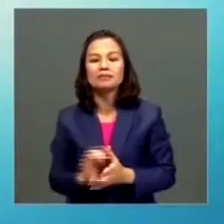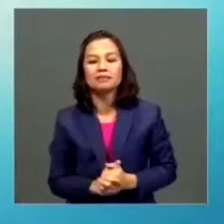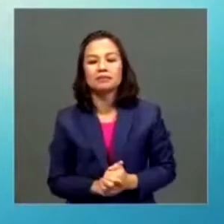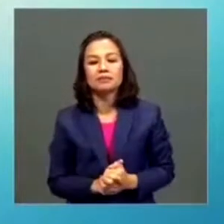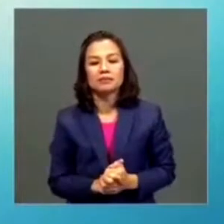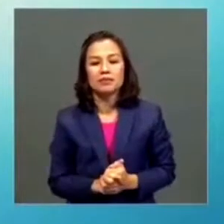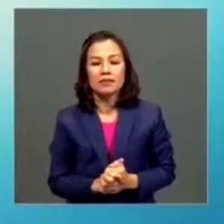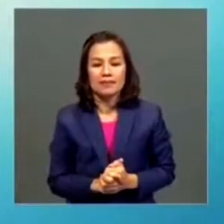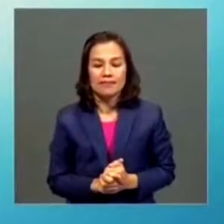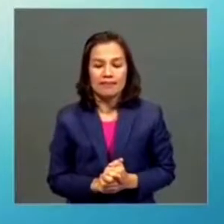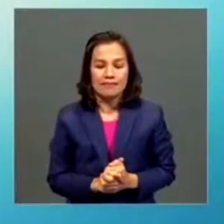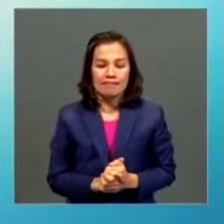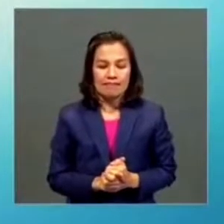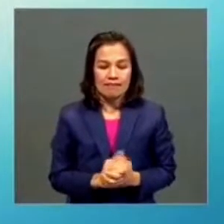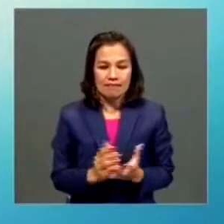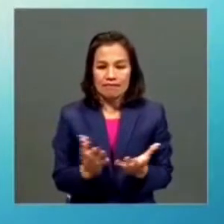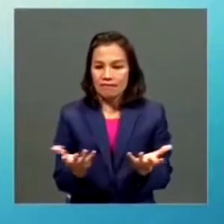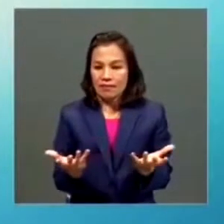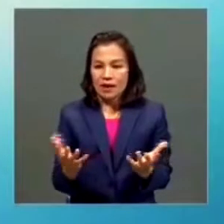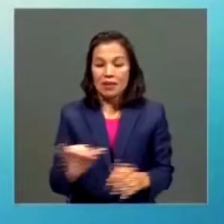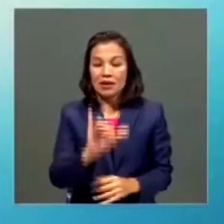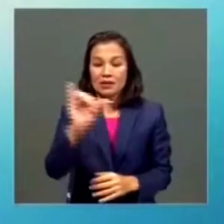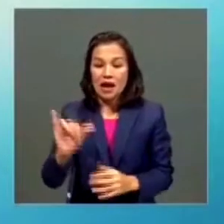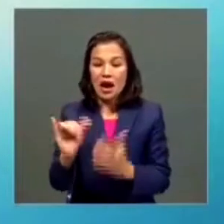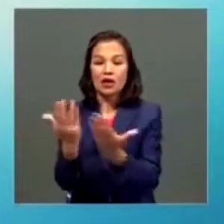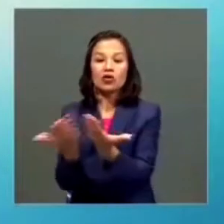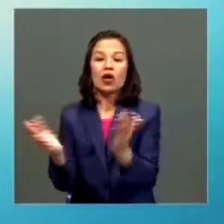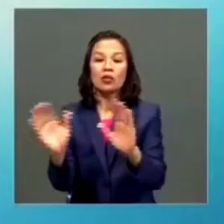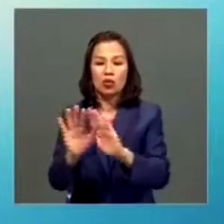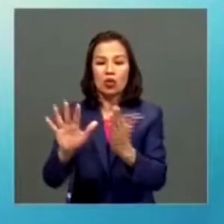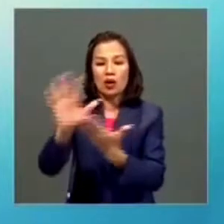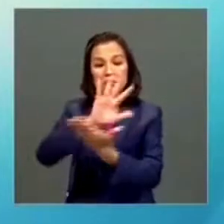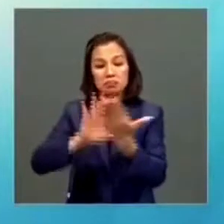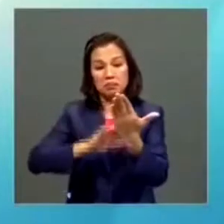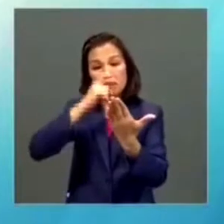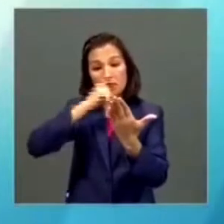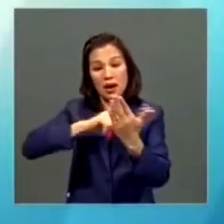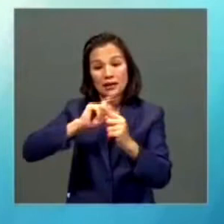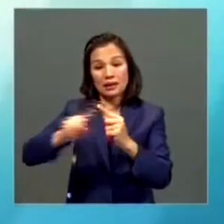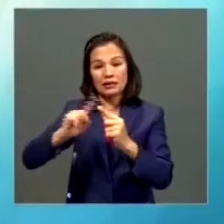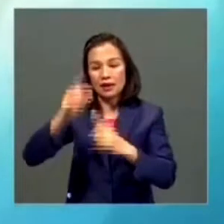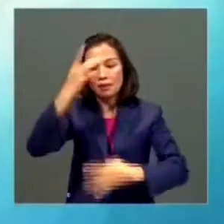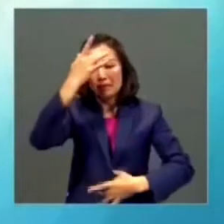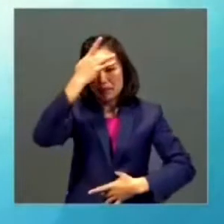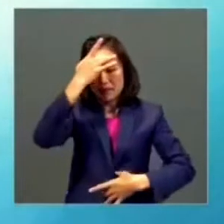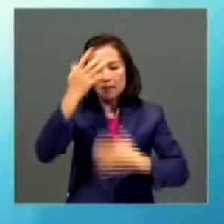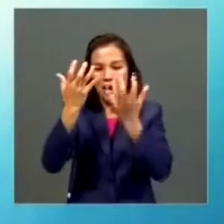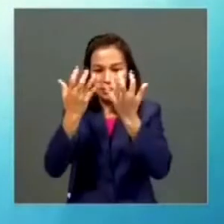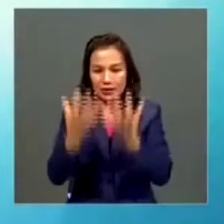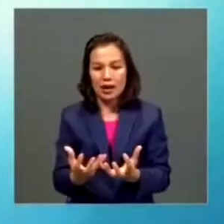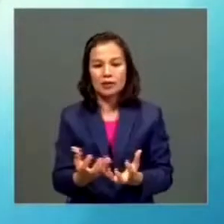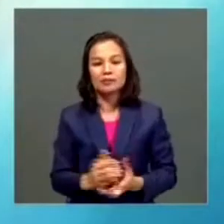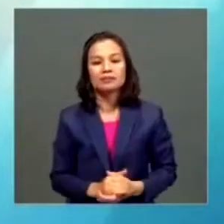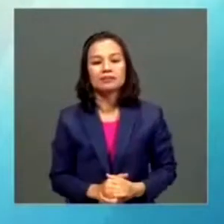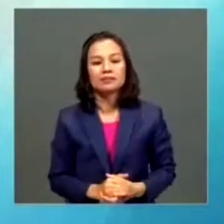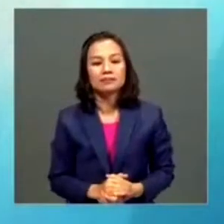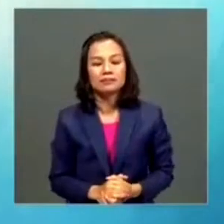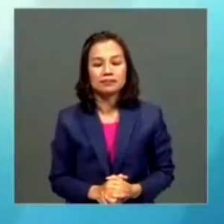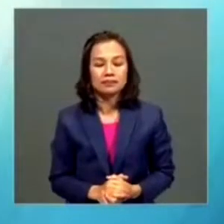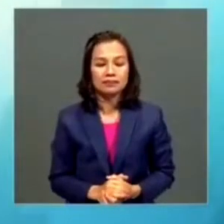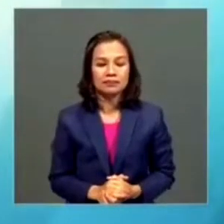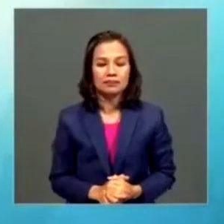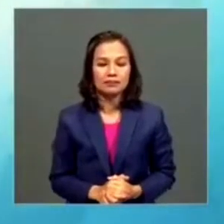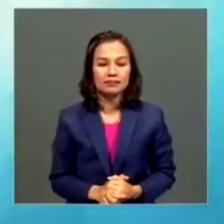ครับซึ่งก็เป็นญาติเราครอบครัวเราทั้งนั้นนะครับที่ป่วยหนักกันอยู่นะครับไป